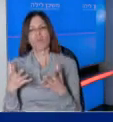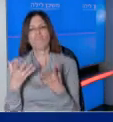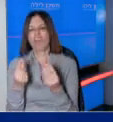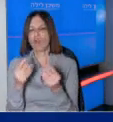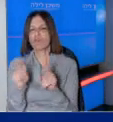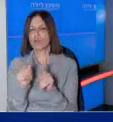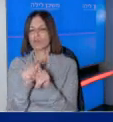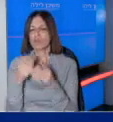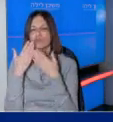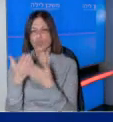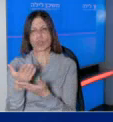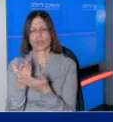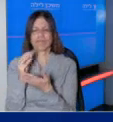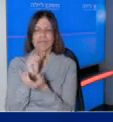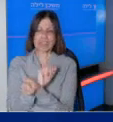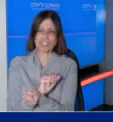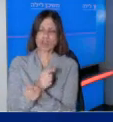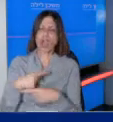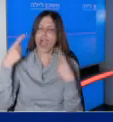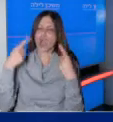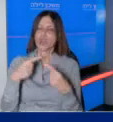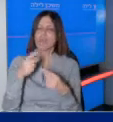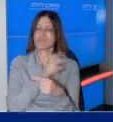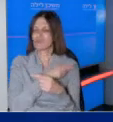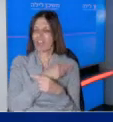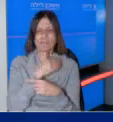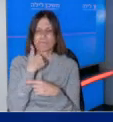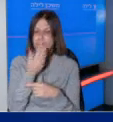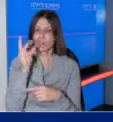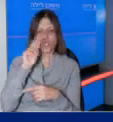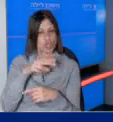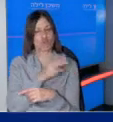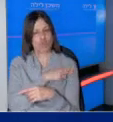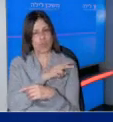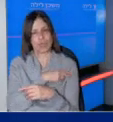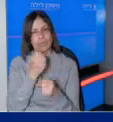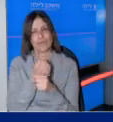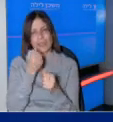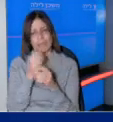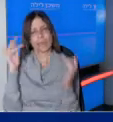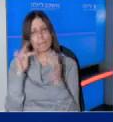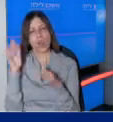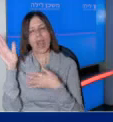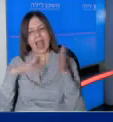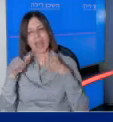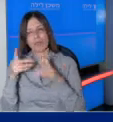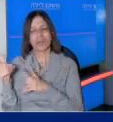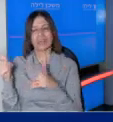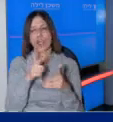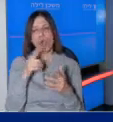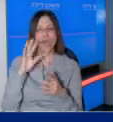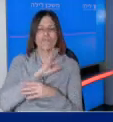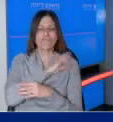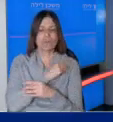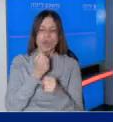שירות בתי הסוהר. היום המשטרה היא רקובה, יש את השוטרים שמתפקדים מול האלימות ומול הטרור הפלסטיני, שעושים